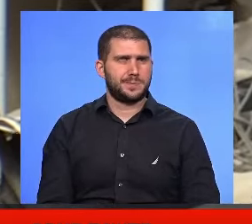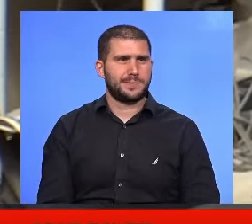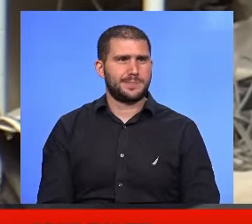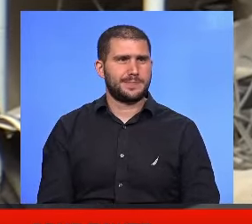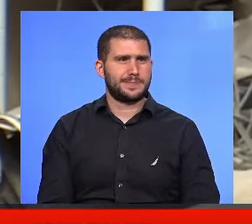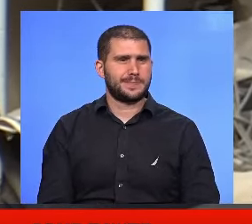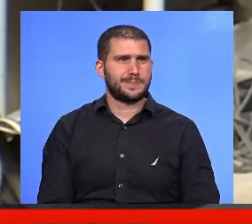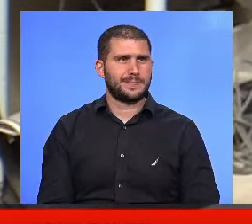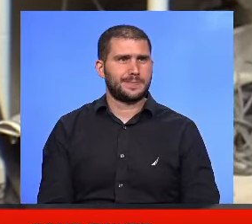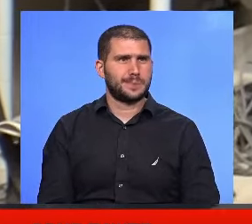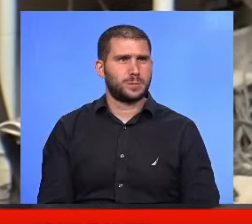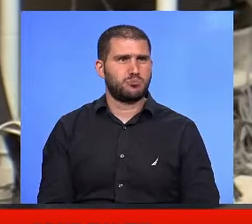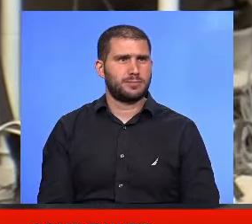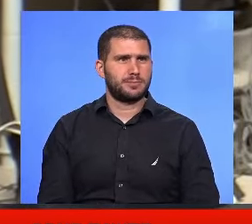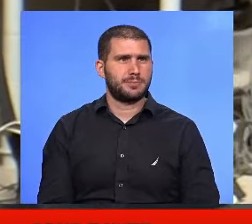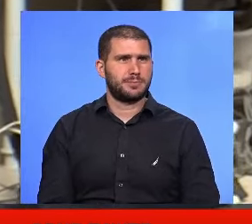ו...